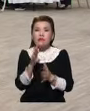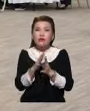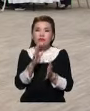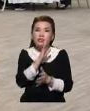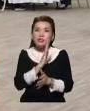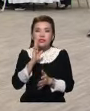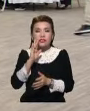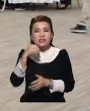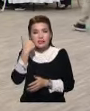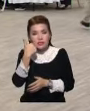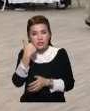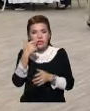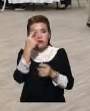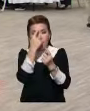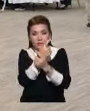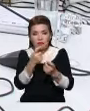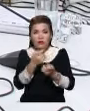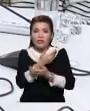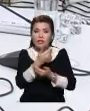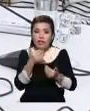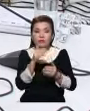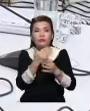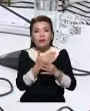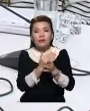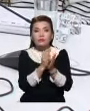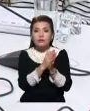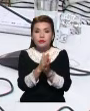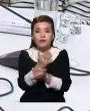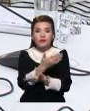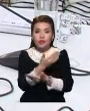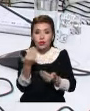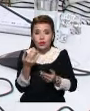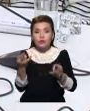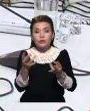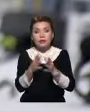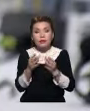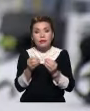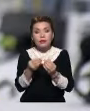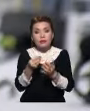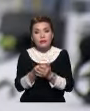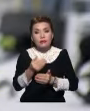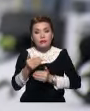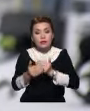или кризисные центры. Специалисты предлагают также делать акцент на развитии семейных ценностей.